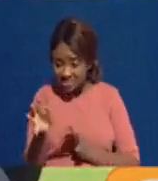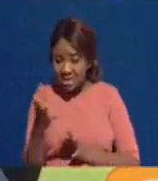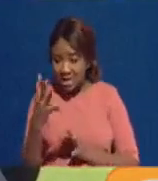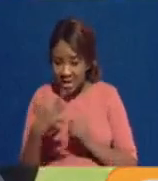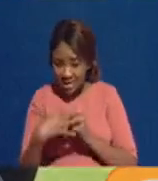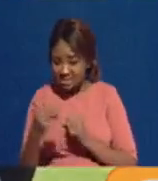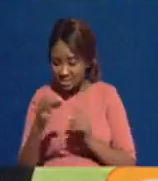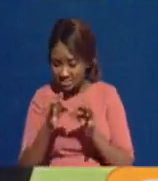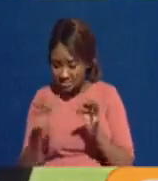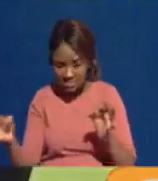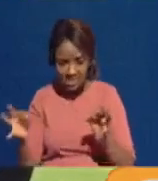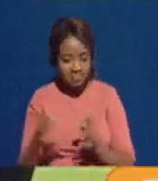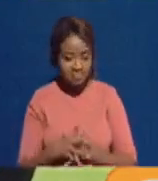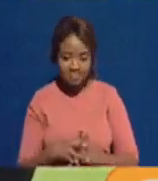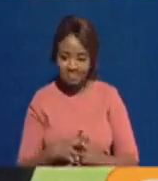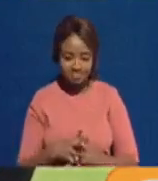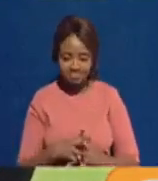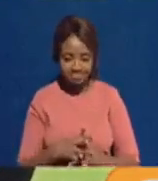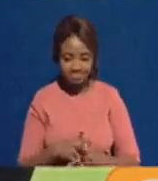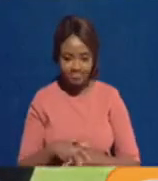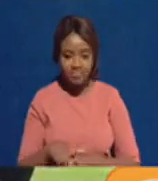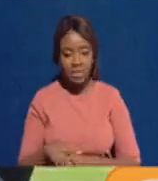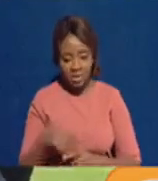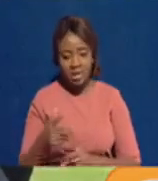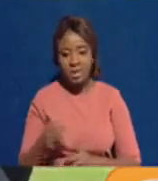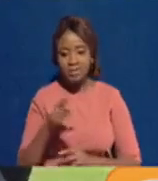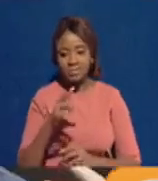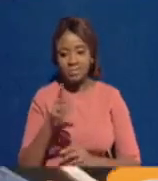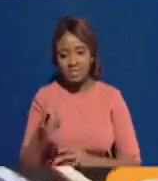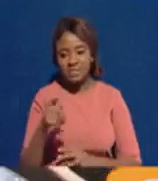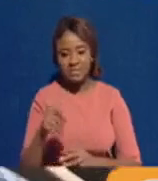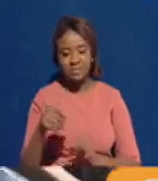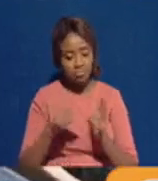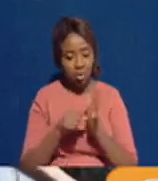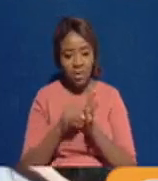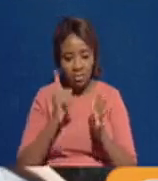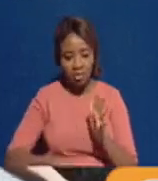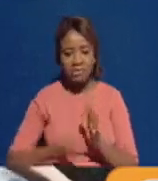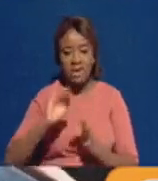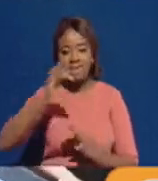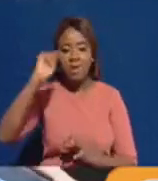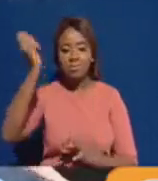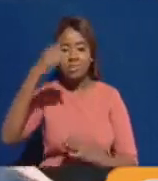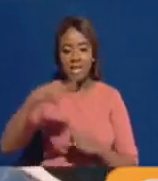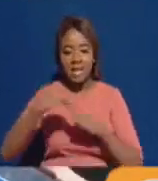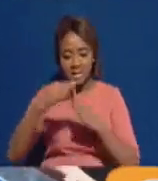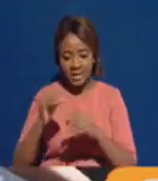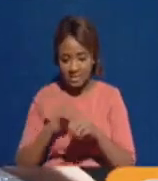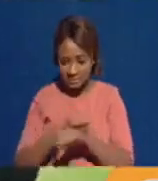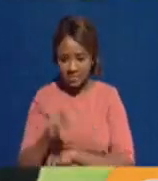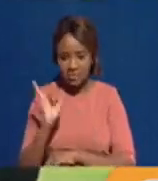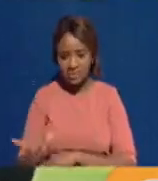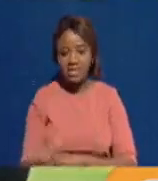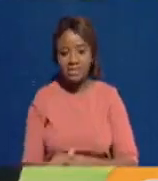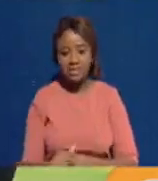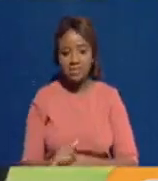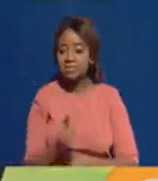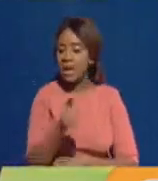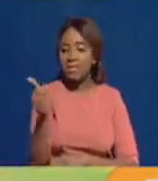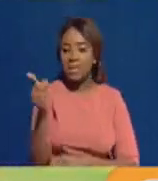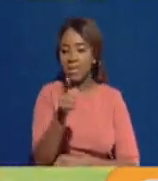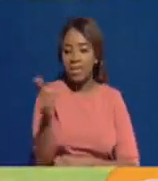mambo it's being instigated by Mount Kenya readers. Sio watu wa Rift Valley. Hapa viongozi hapa. Kwa sababu kuna